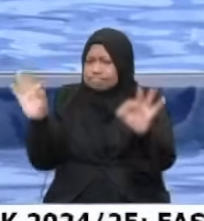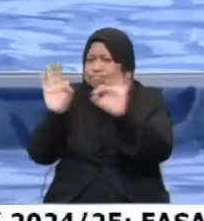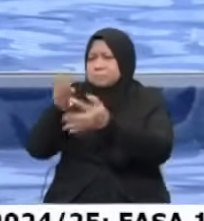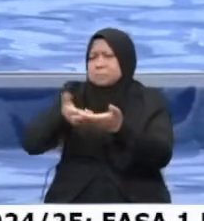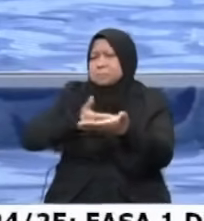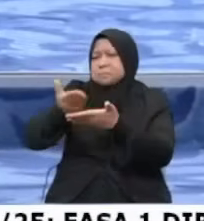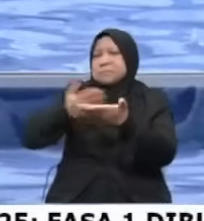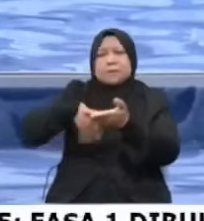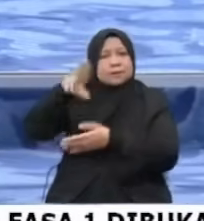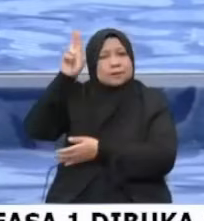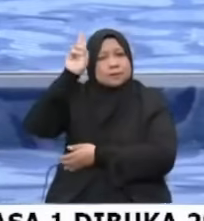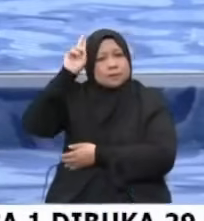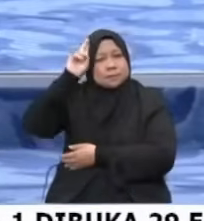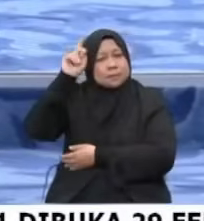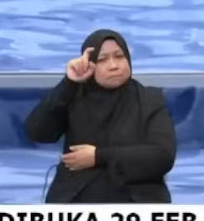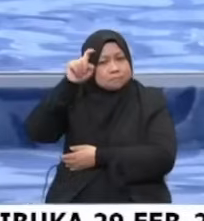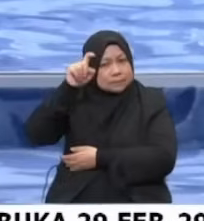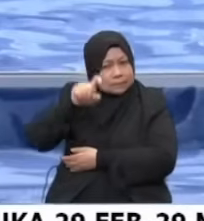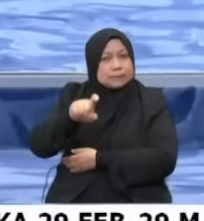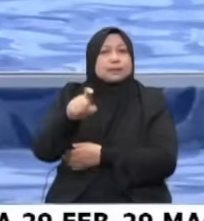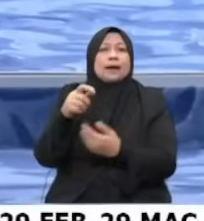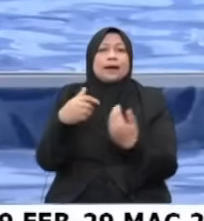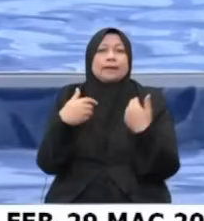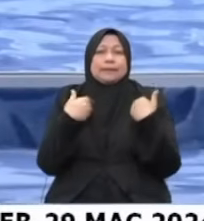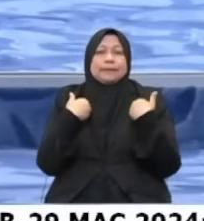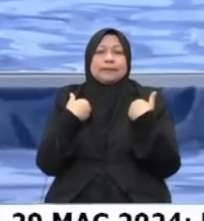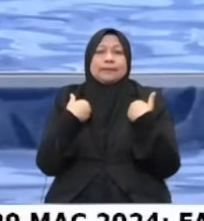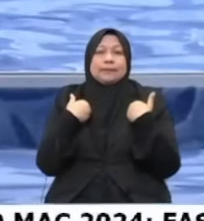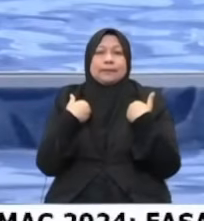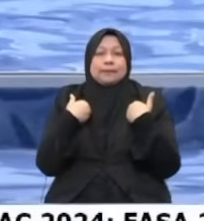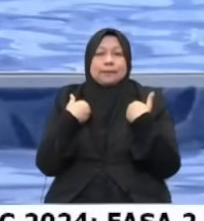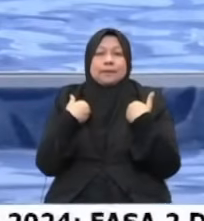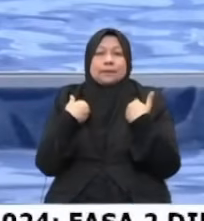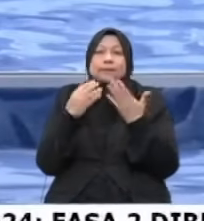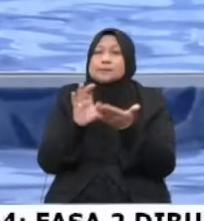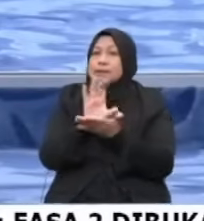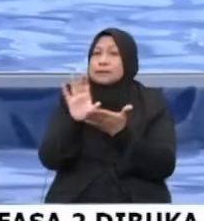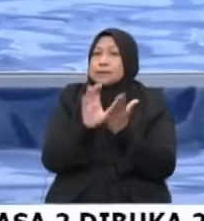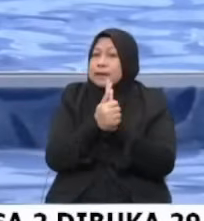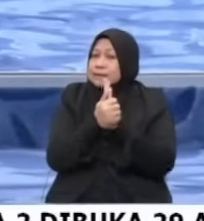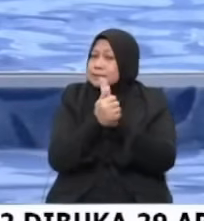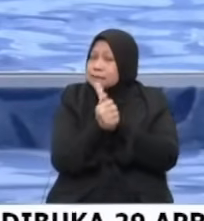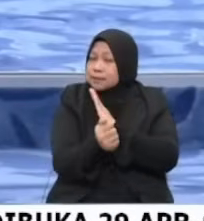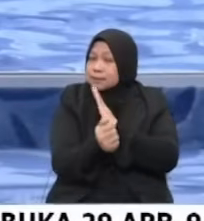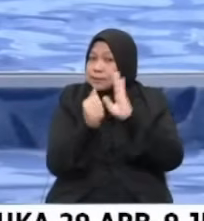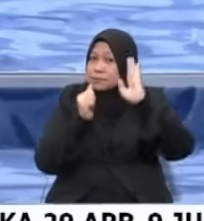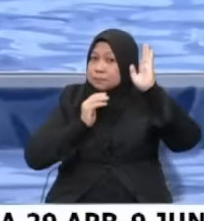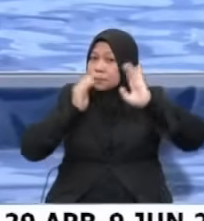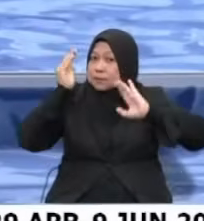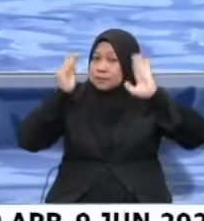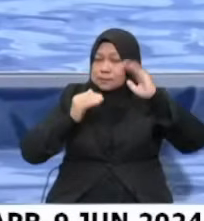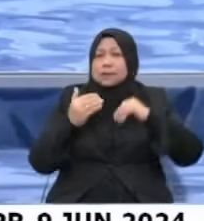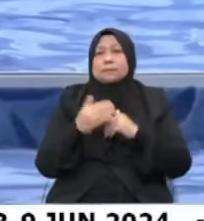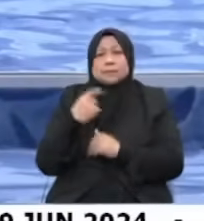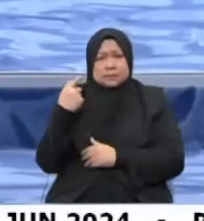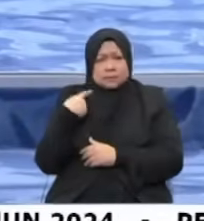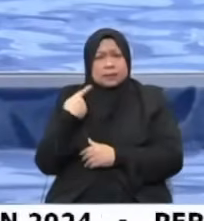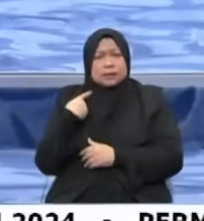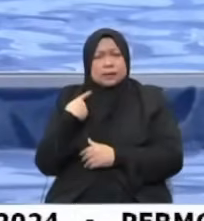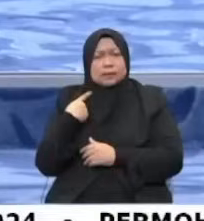sama iaitu mesti ada center of Excellence di Malaysia mesti